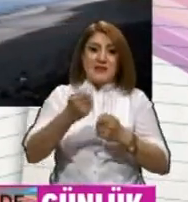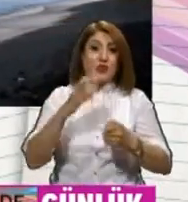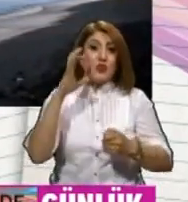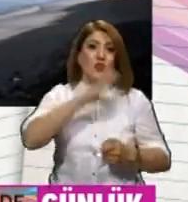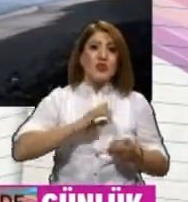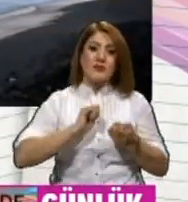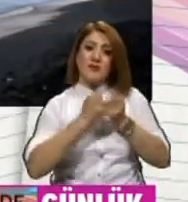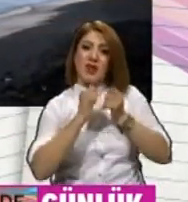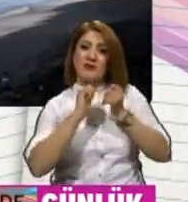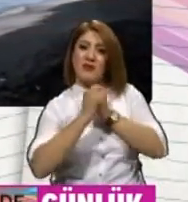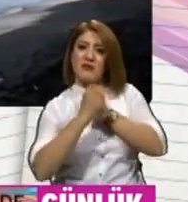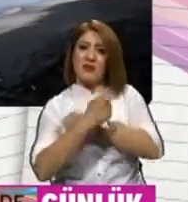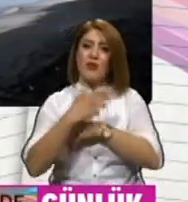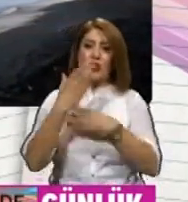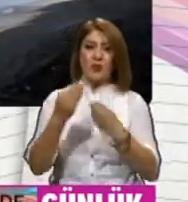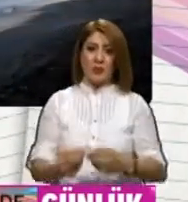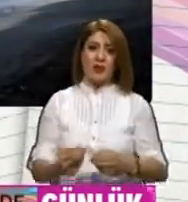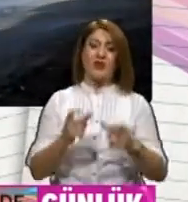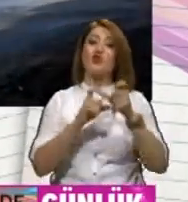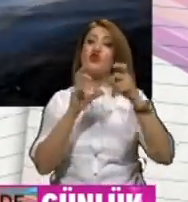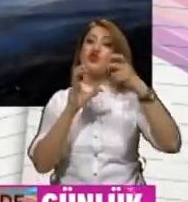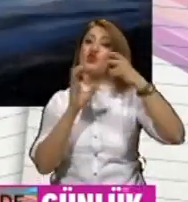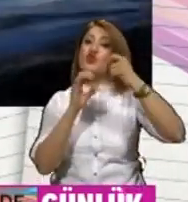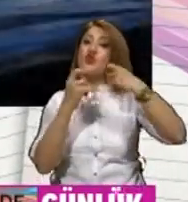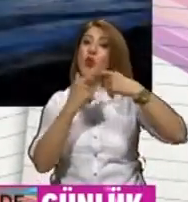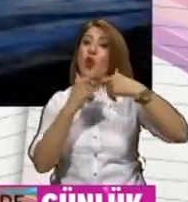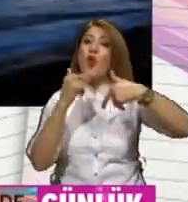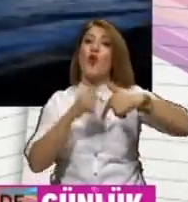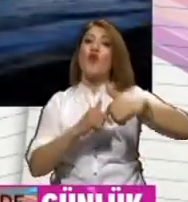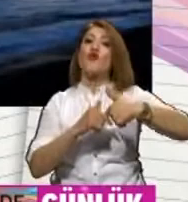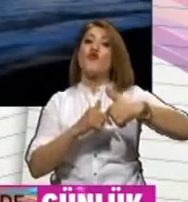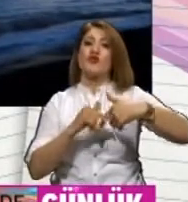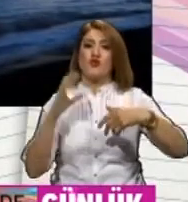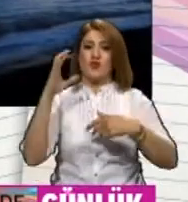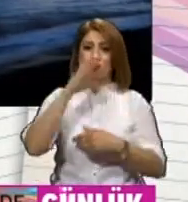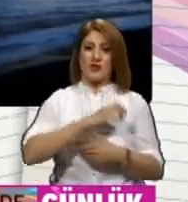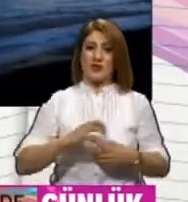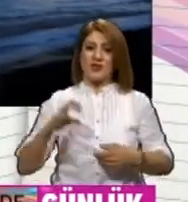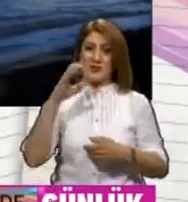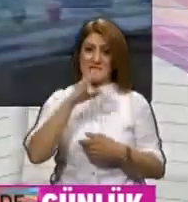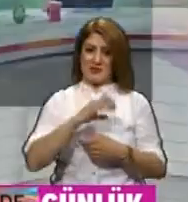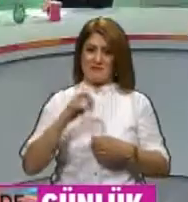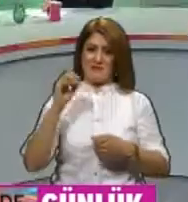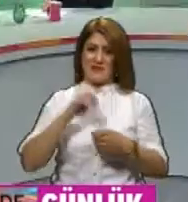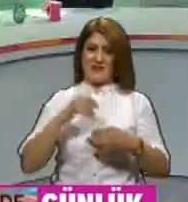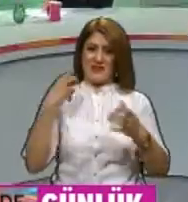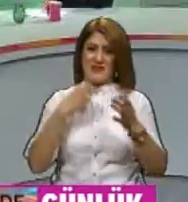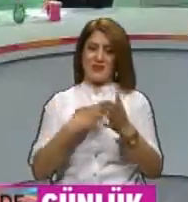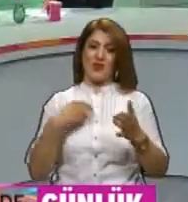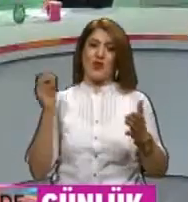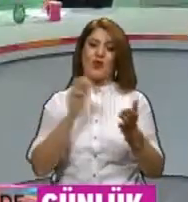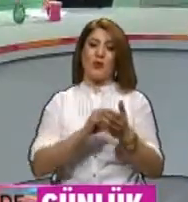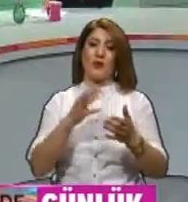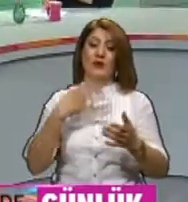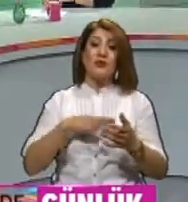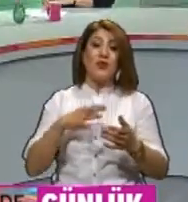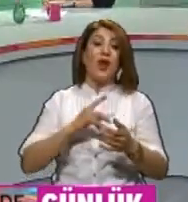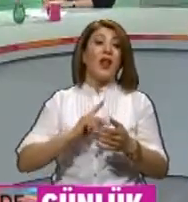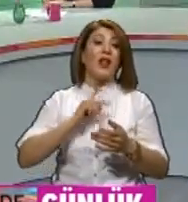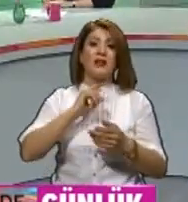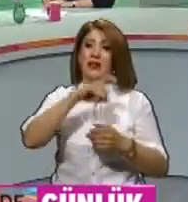turizme dönüştürülecek bu değil mi? Surf turizmi. Ya bizim zaten hedefimiz o. Evet, hedefimiz kış o. Turizmi, alternatif turizm arayışı var